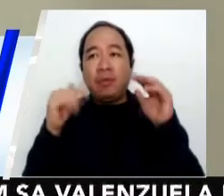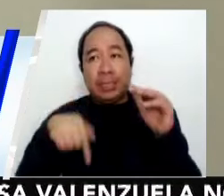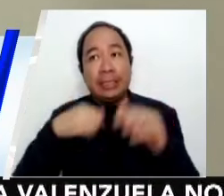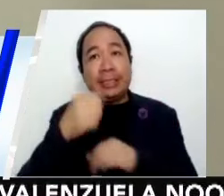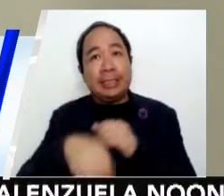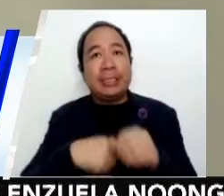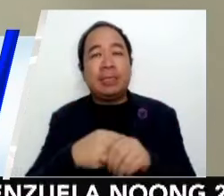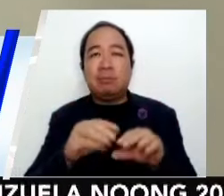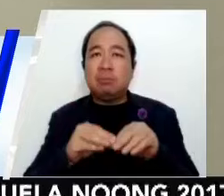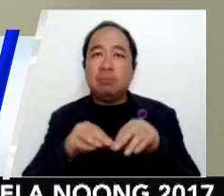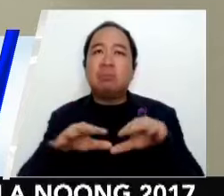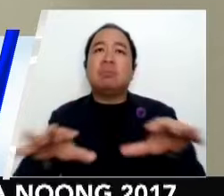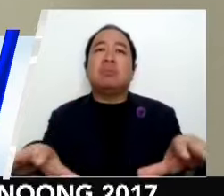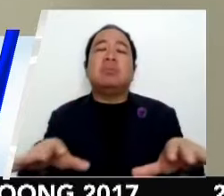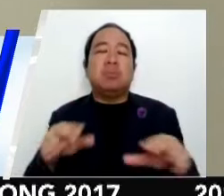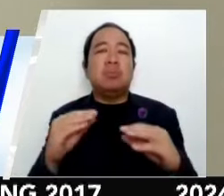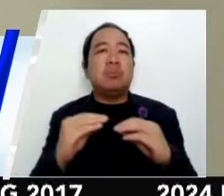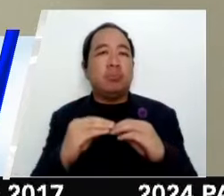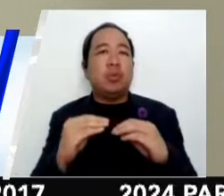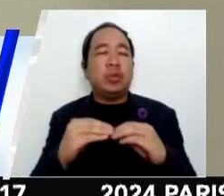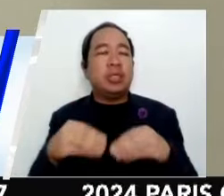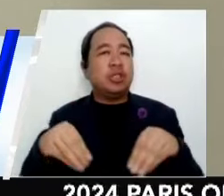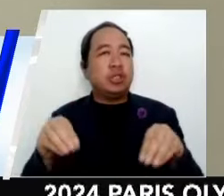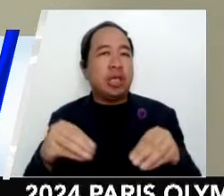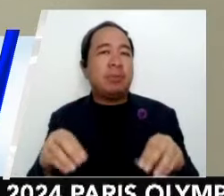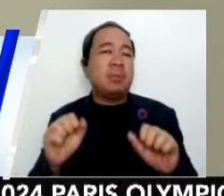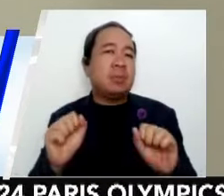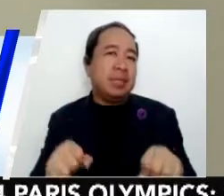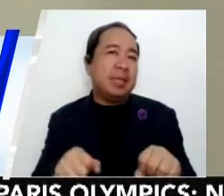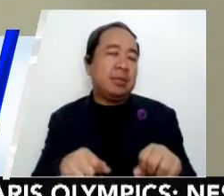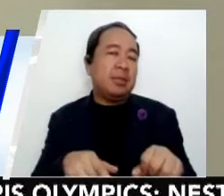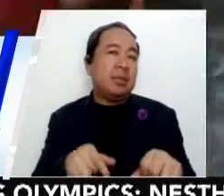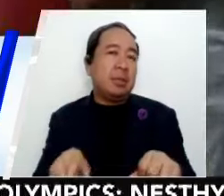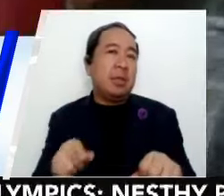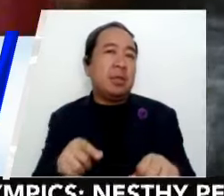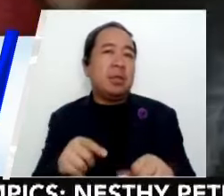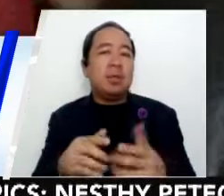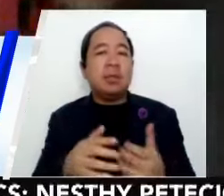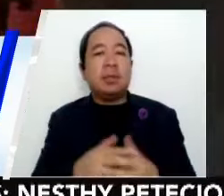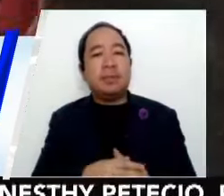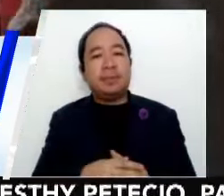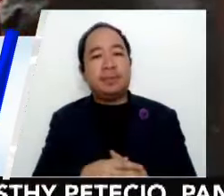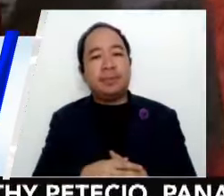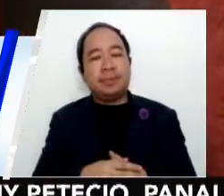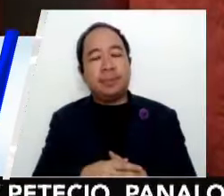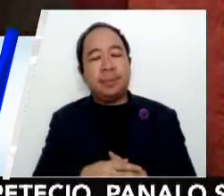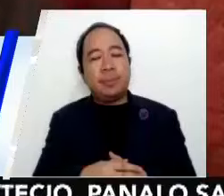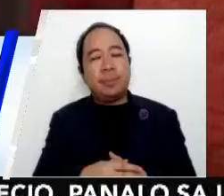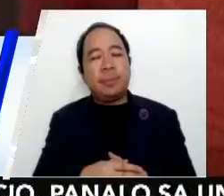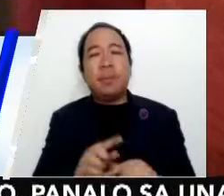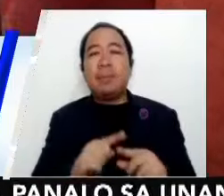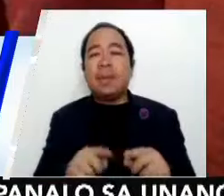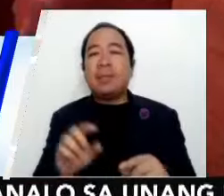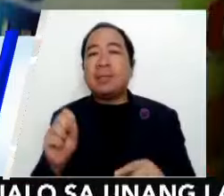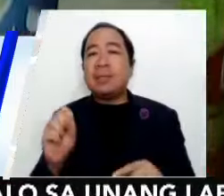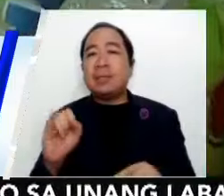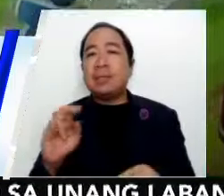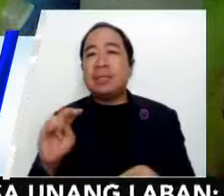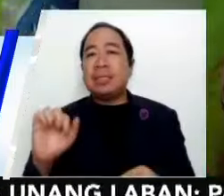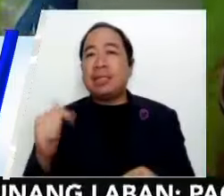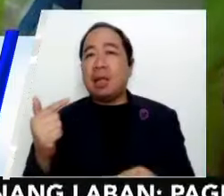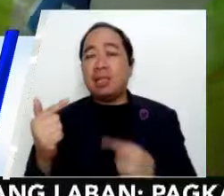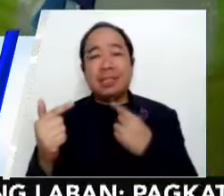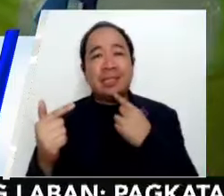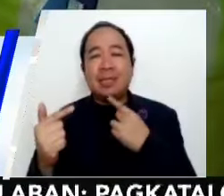yung paglalagyan natin itong both P29 and Rice for All. Pero giit ng SINAG, hindi mapapababa